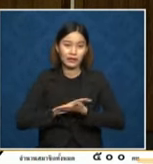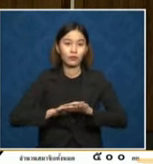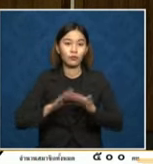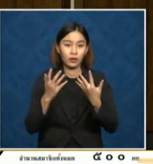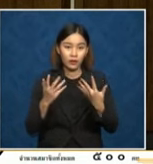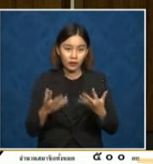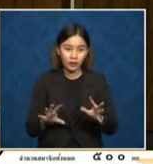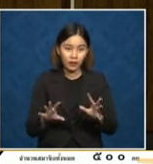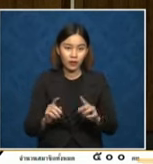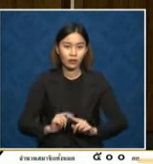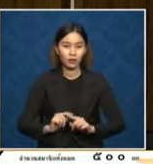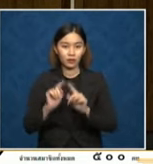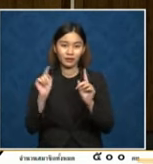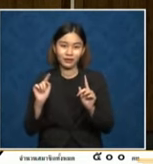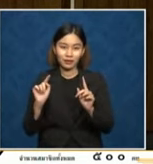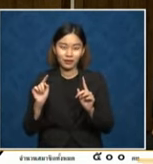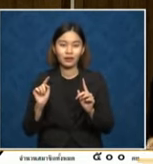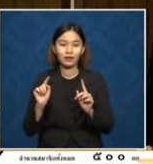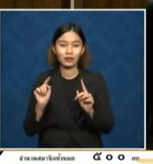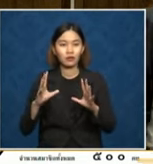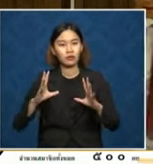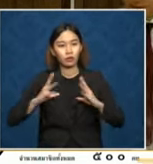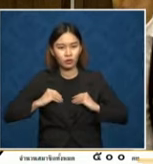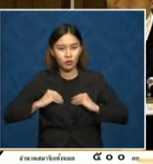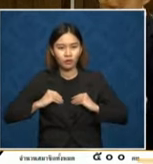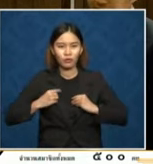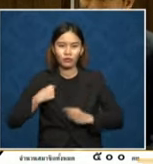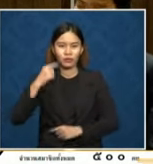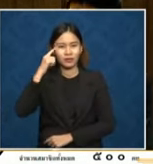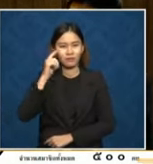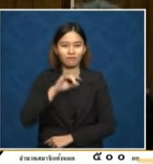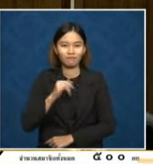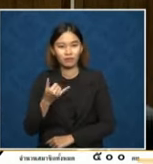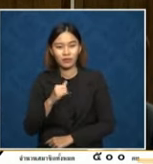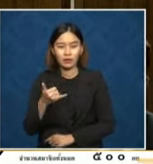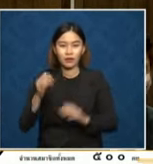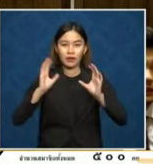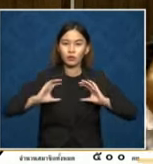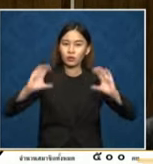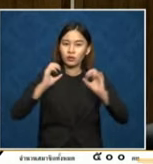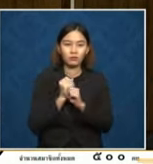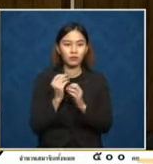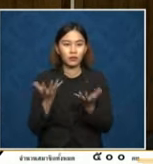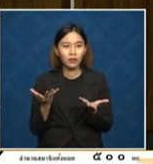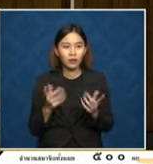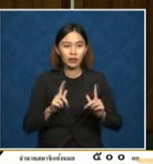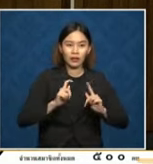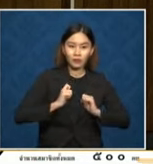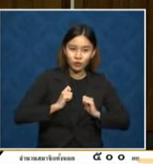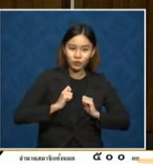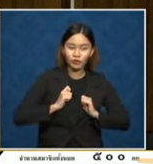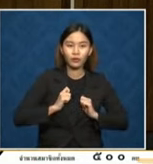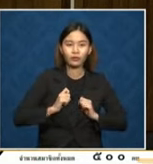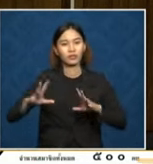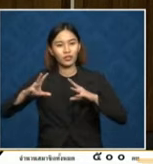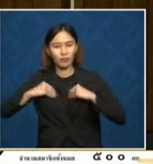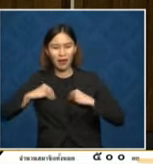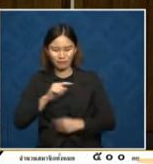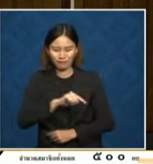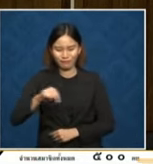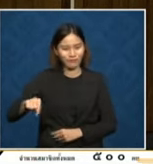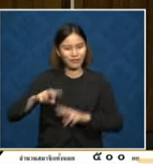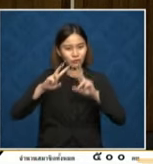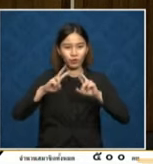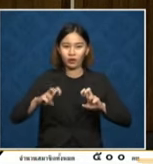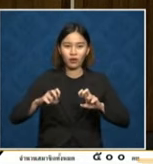ครับแต่ว่าก็ต้องใช้คำว่ายินยอมนะผมไม่มั่นใจว่าส่วนราชการเขาทำยังไงคำว่าอนุญาตกับยินยอมตีความกันไม่